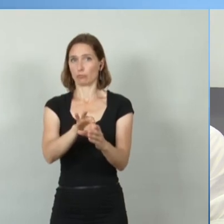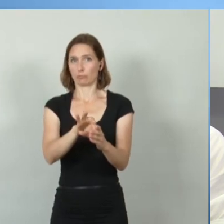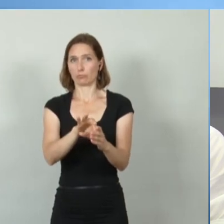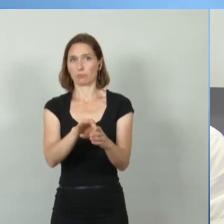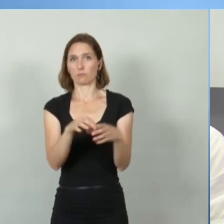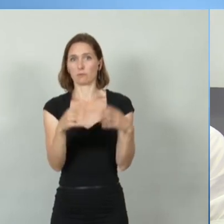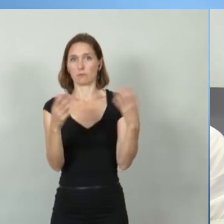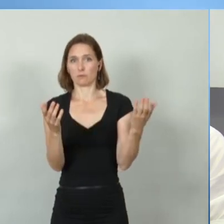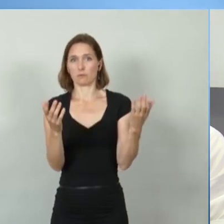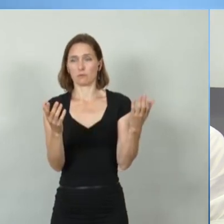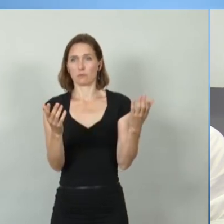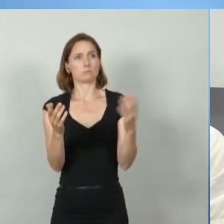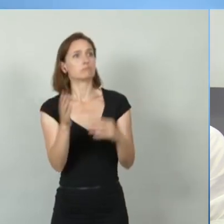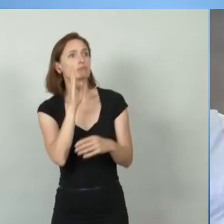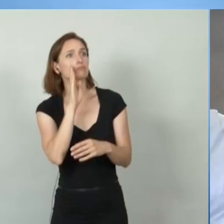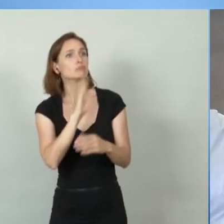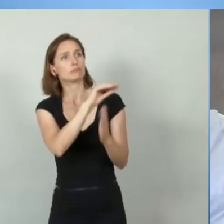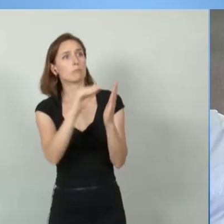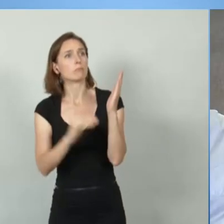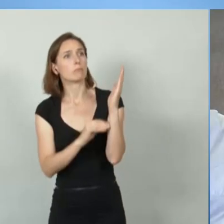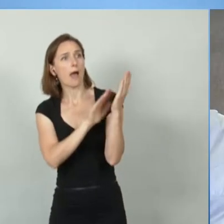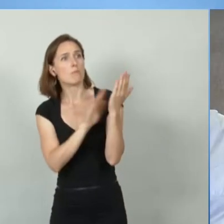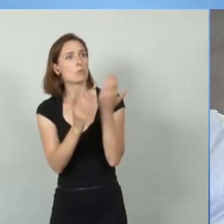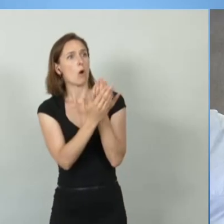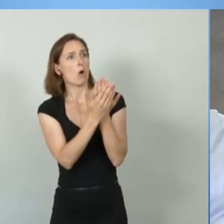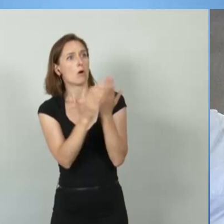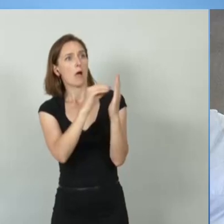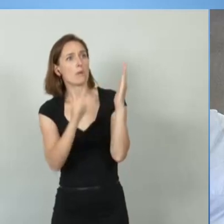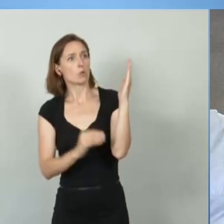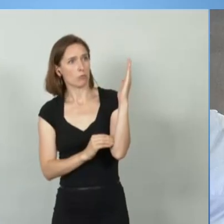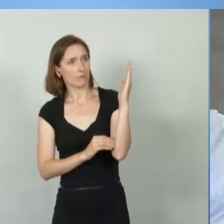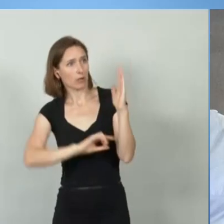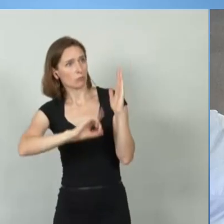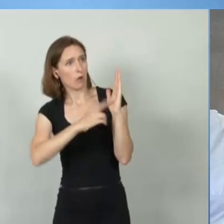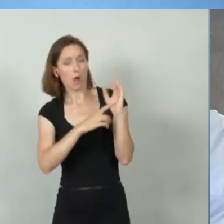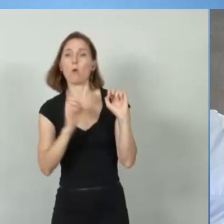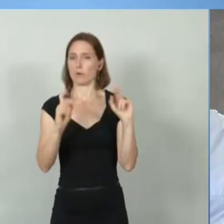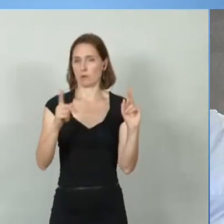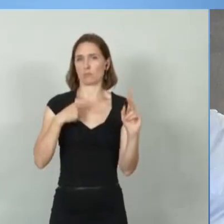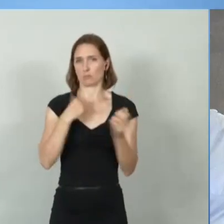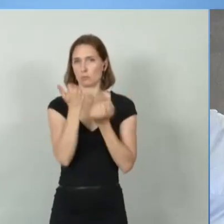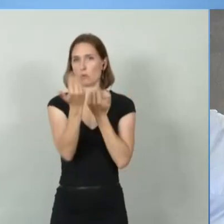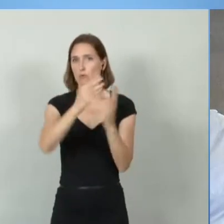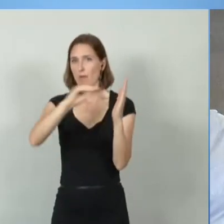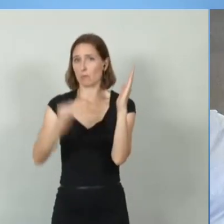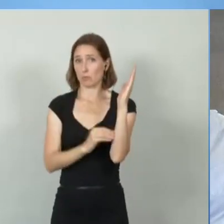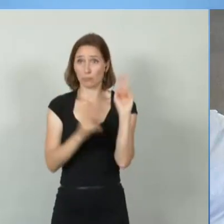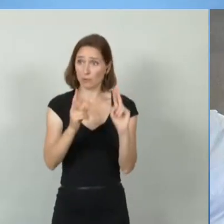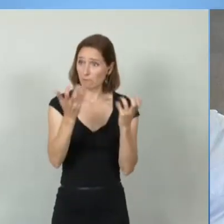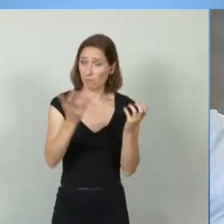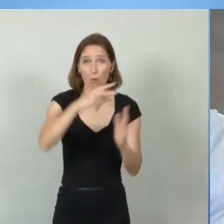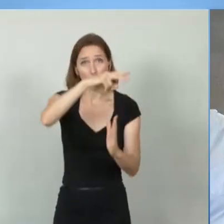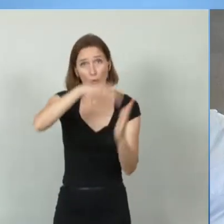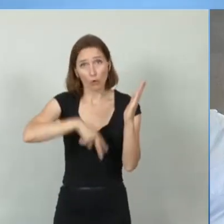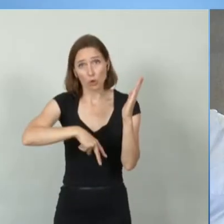un amendement il est de droite du coup à l'amendement au bois très bien vous souhaitez peut-être le relire donc pour comme vous